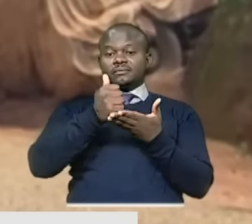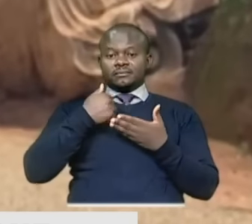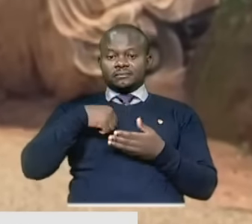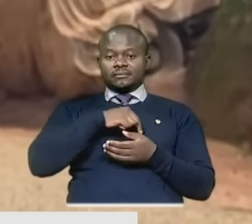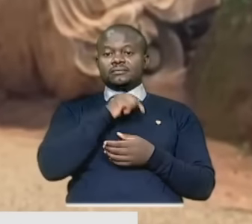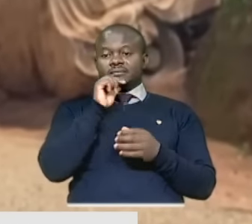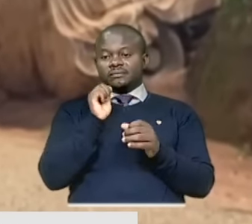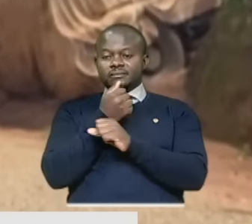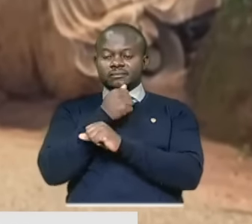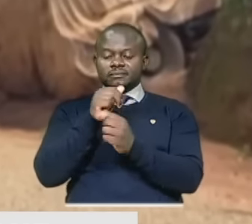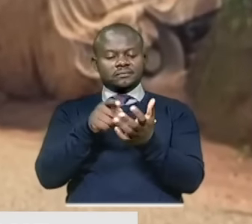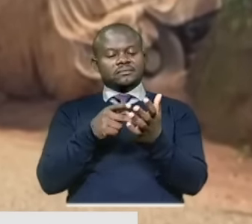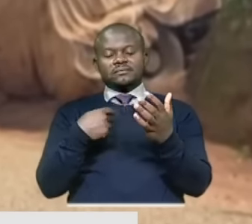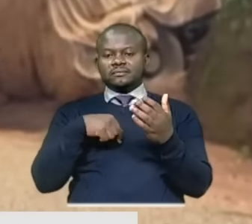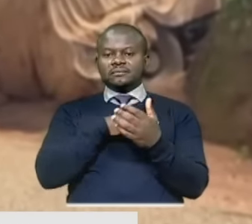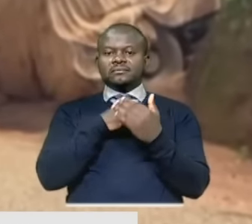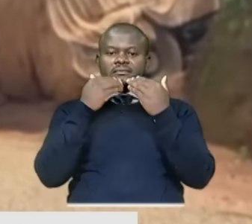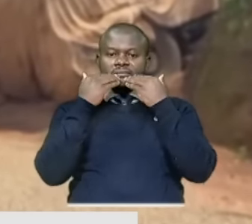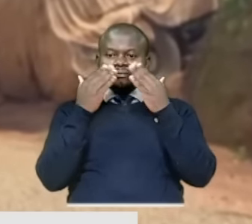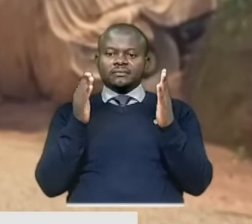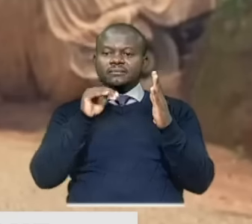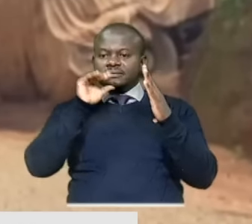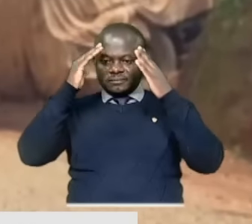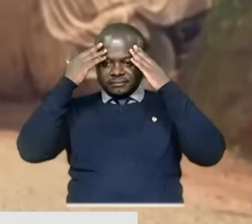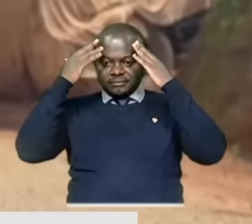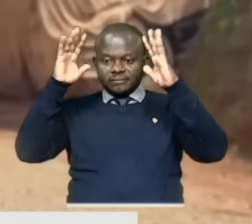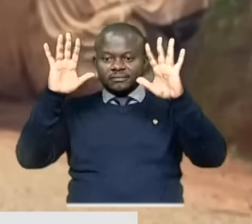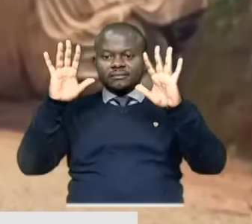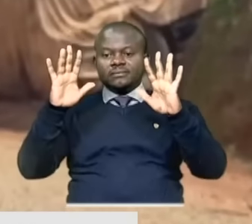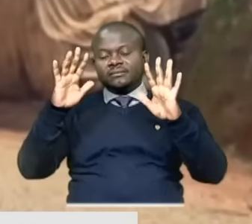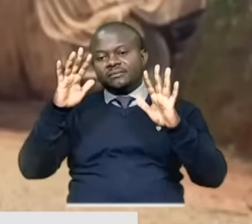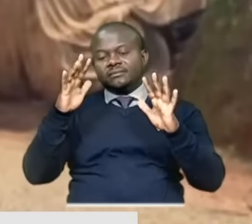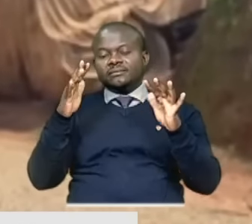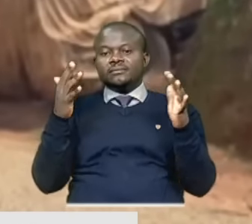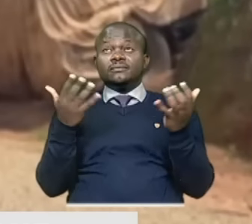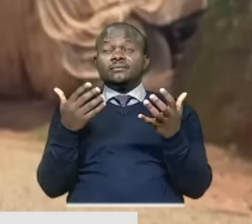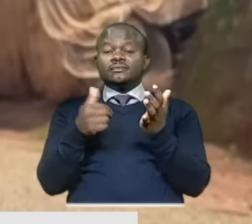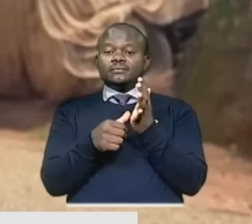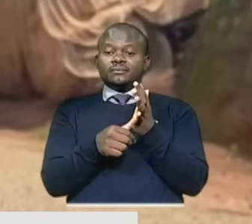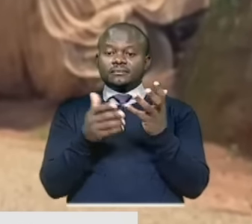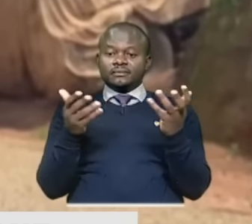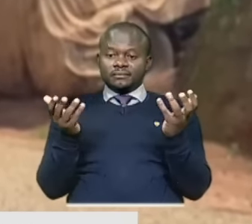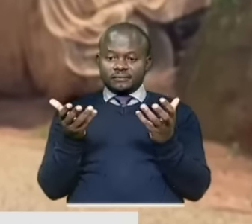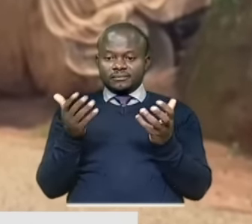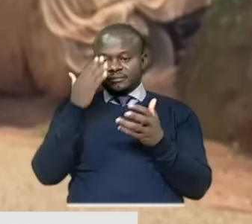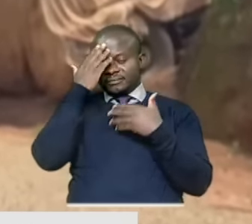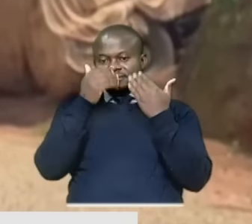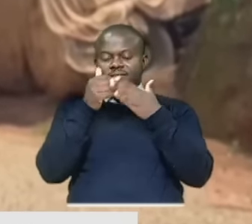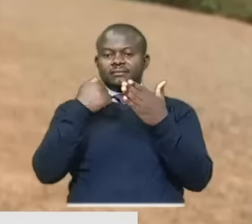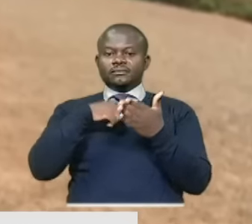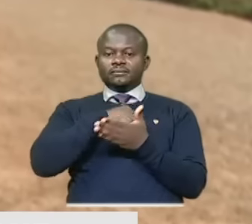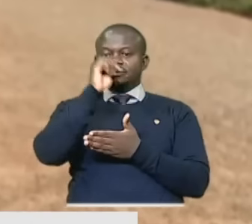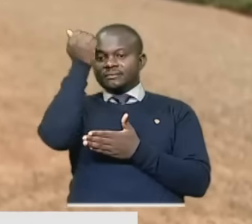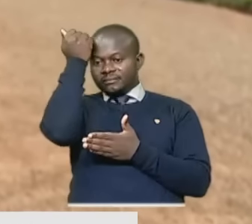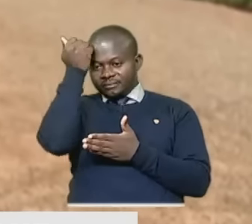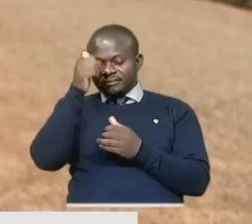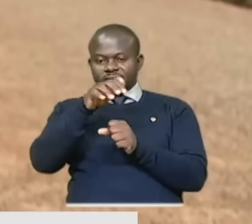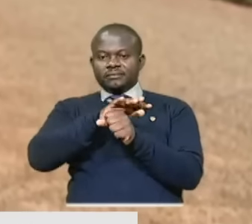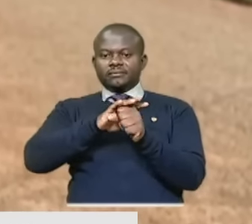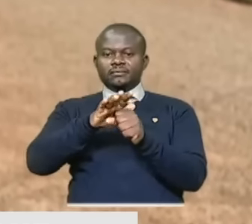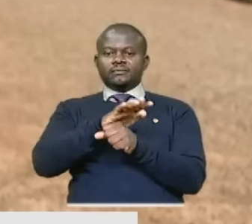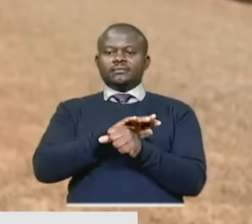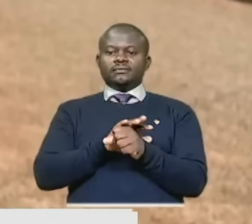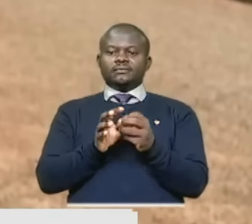habonimo n'ishyuko aba rero ntazi aho bitira kuko dosiye sarat twarazujije hangijwe